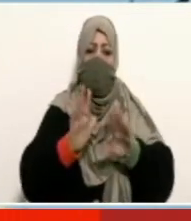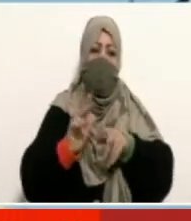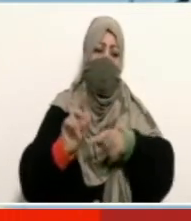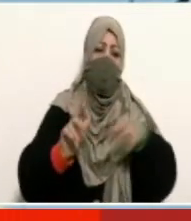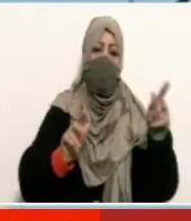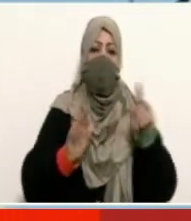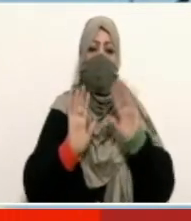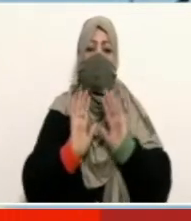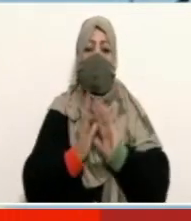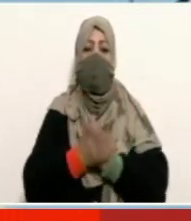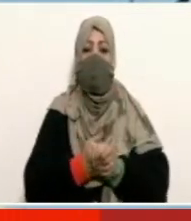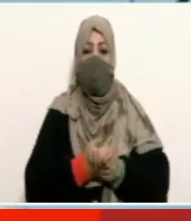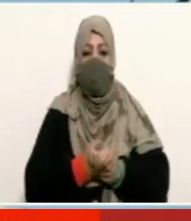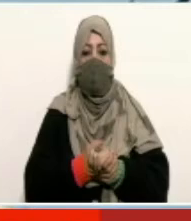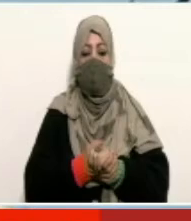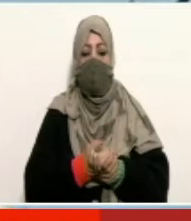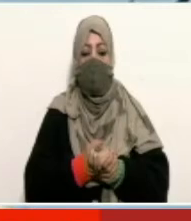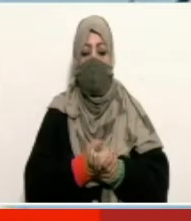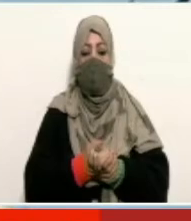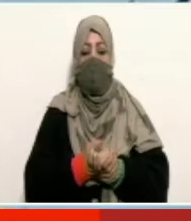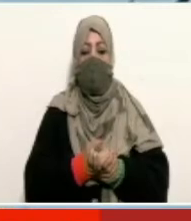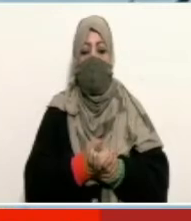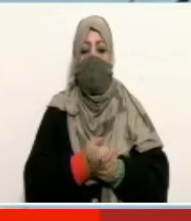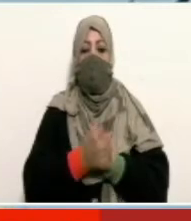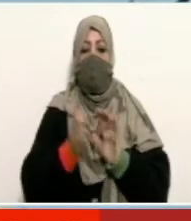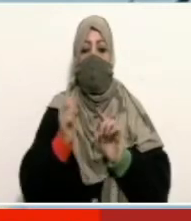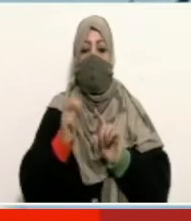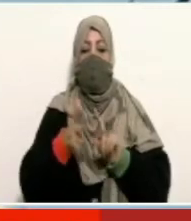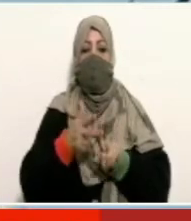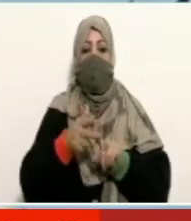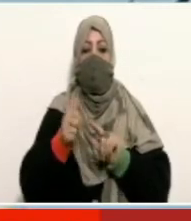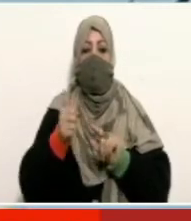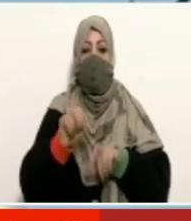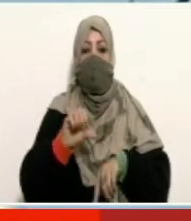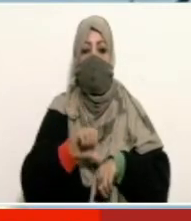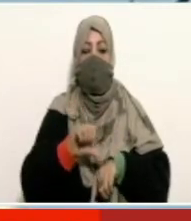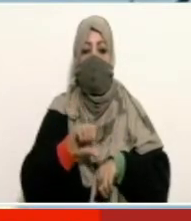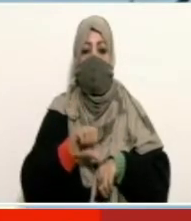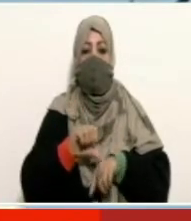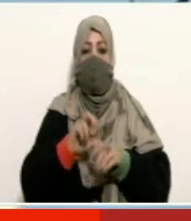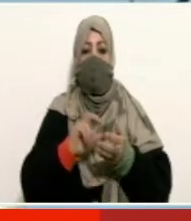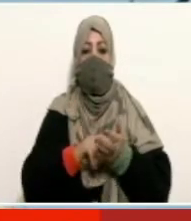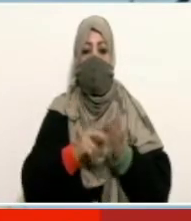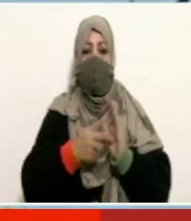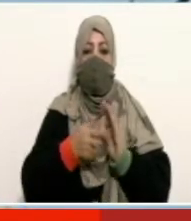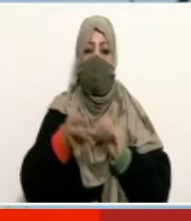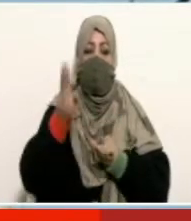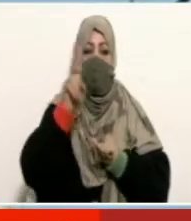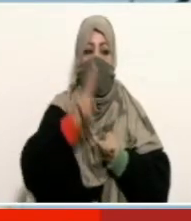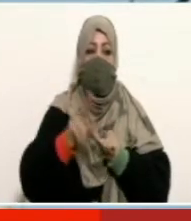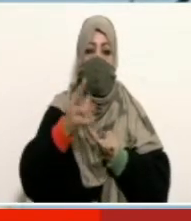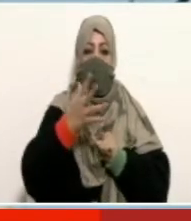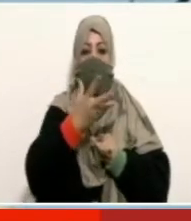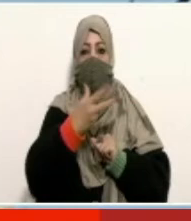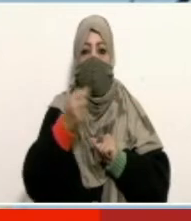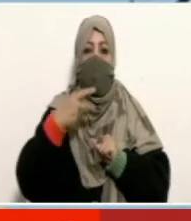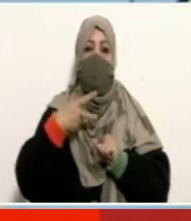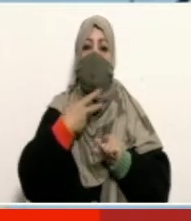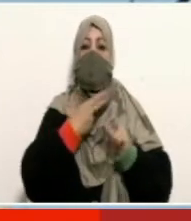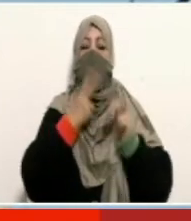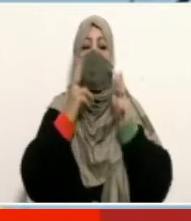سؤال الأخ أحمد من طرابلس سأل عن مسألة الأخذ من اللحية، معروف في هذه المسألة أن